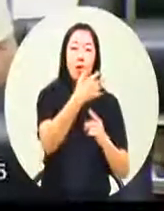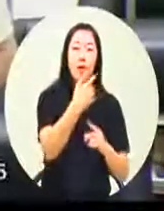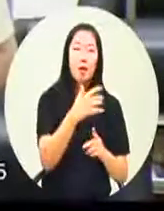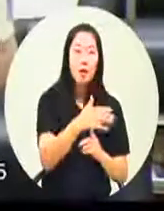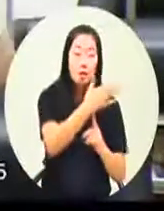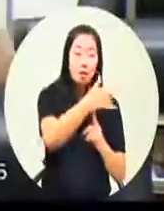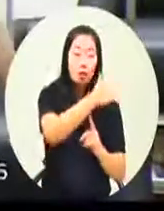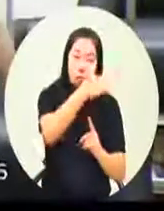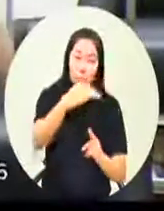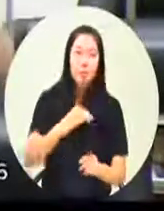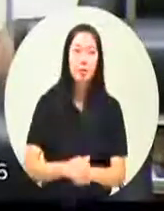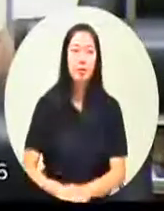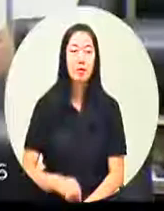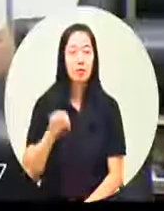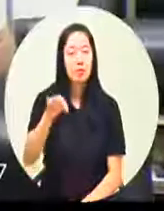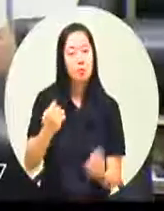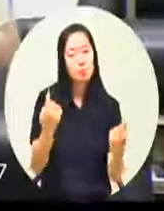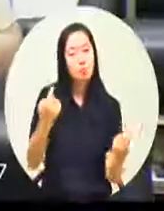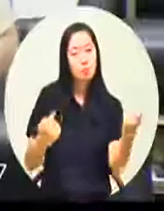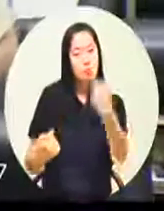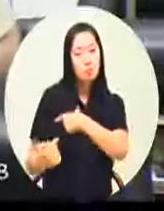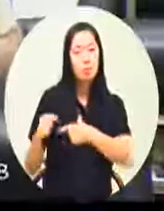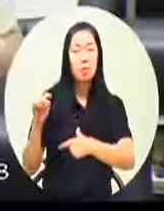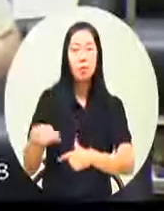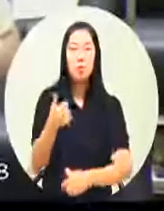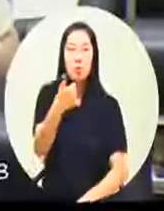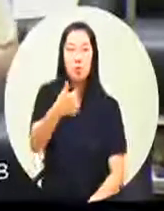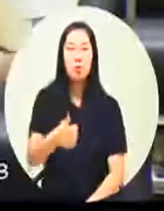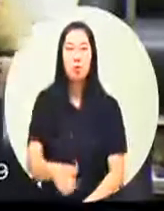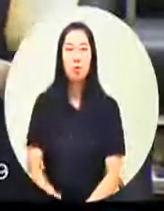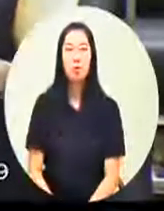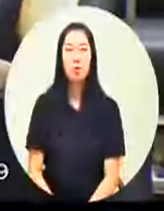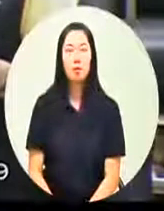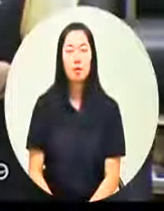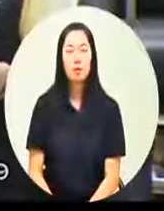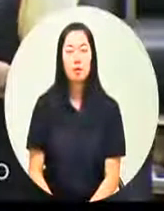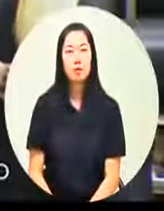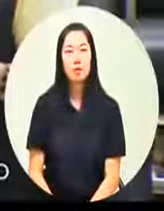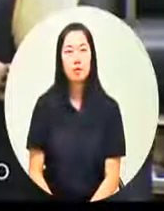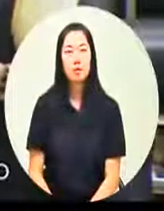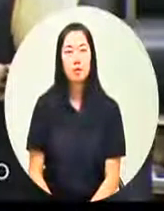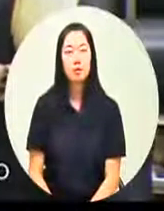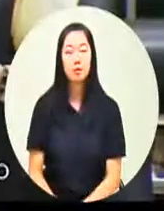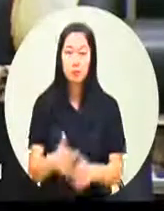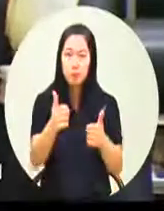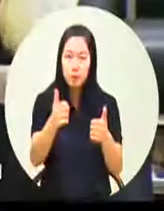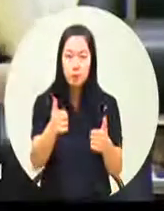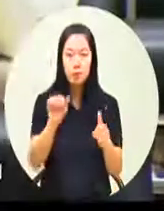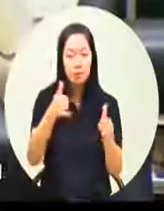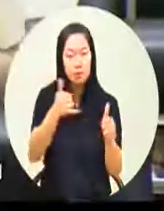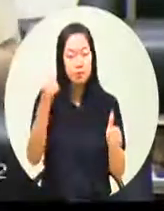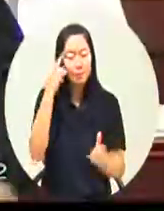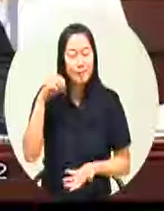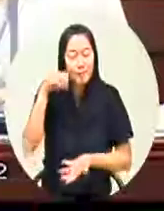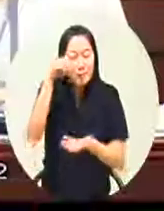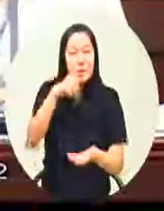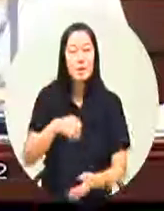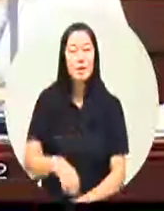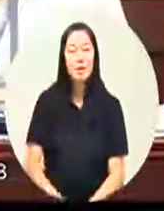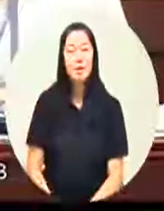比你在都会区敞篷巴士呢会更有看头。 谢谢议员的建议了哈、啊，因